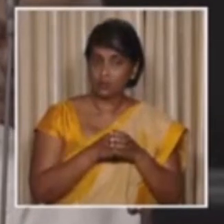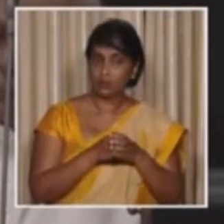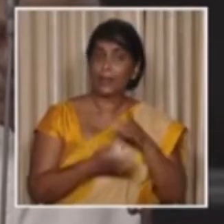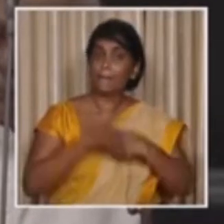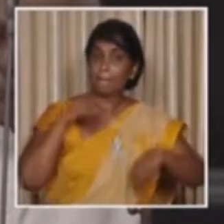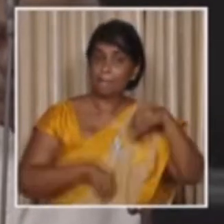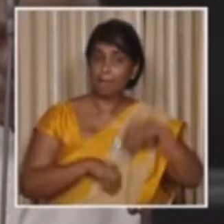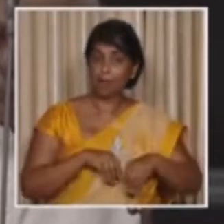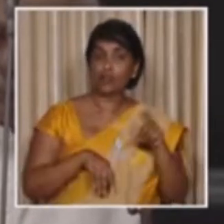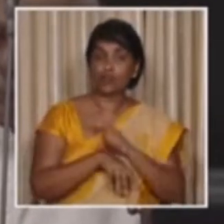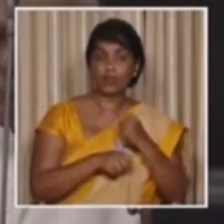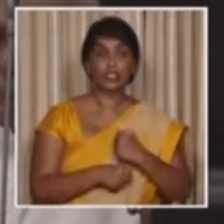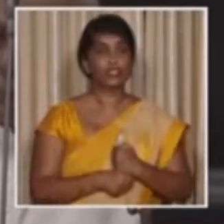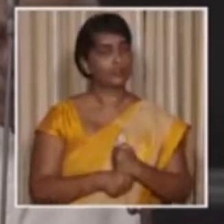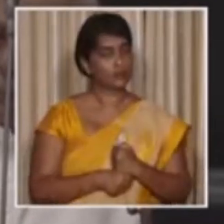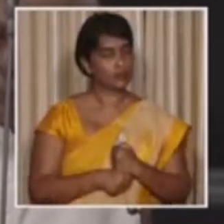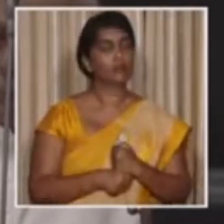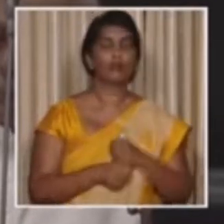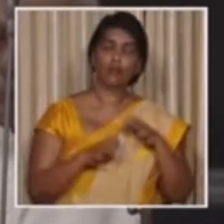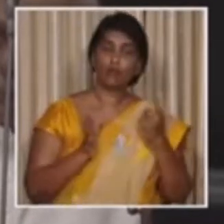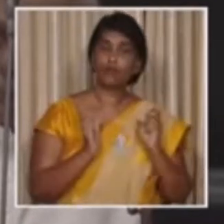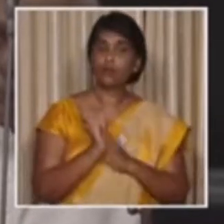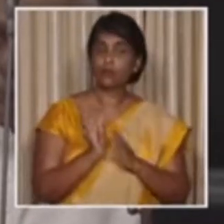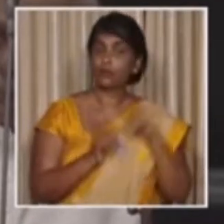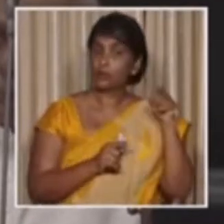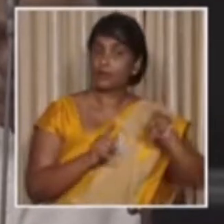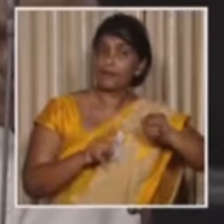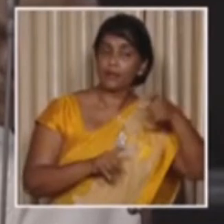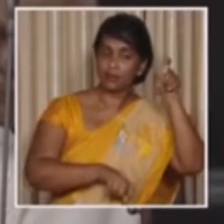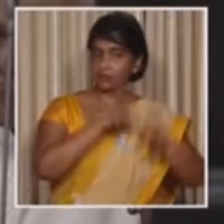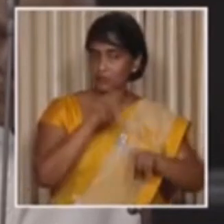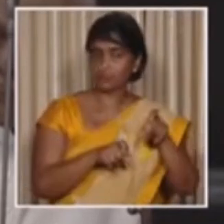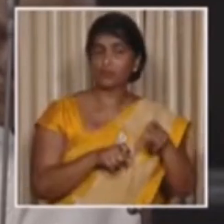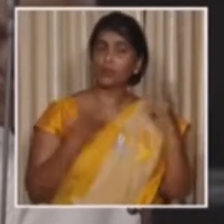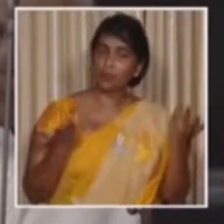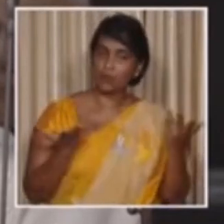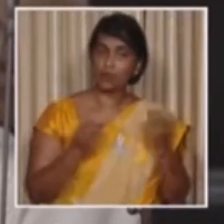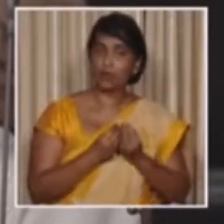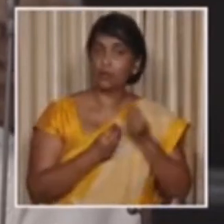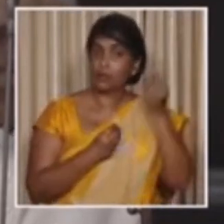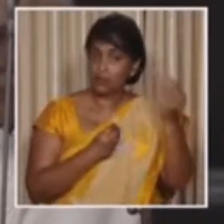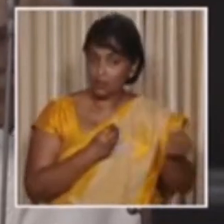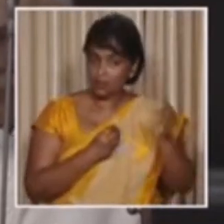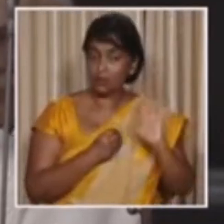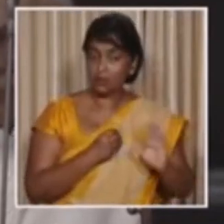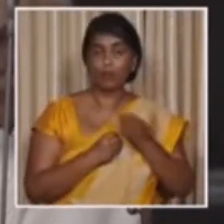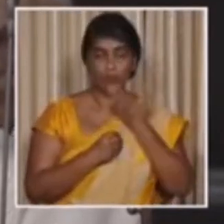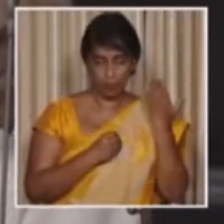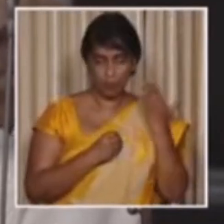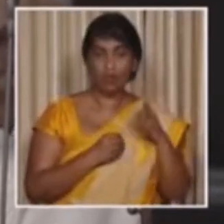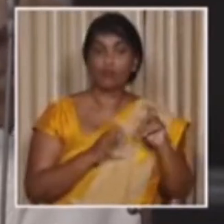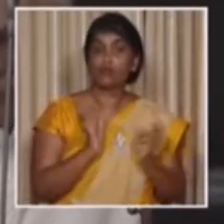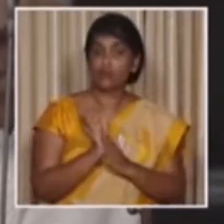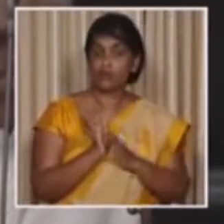මැතිවරණ කොමසාරිස් ජෙනරල් වෙත හෝ කොමිෂන් සභාව වෙනත් යම් නිලධාරියෙකු වෙත හෝ පවරා දෙනු ලැබිය හැකි අතර